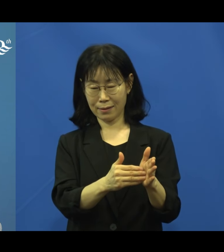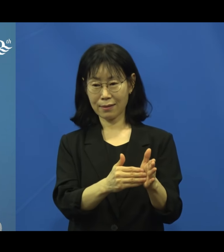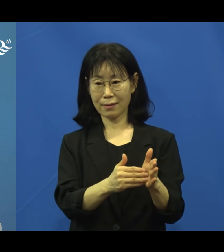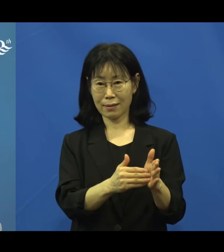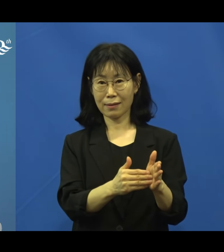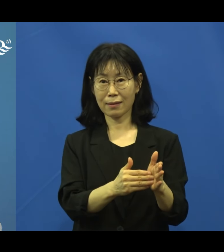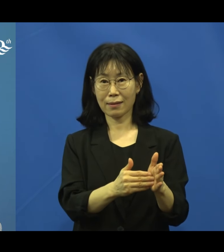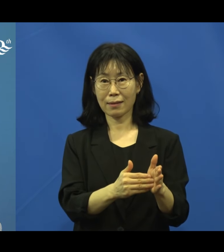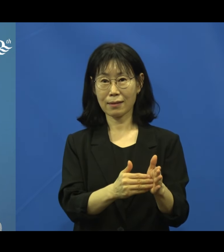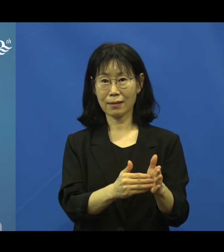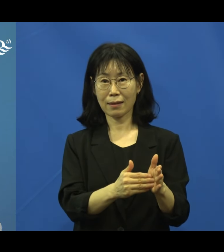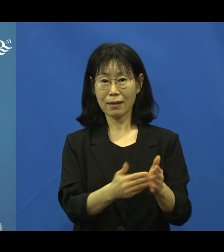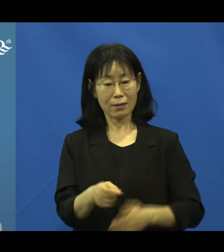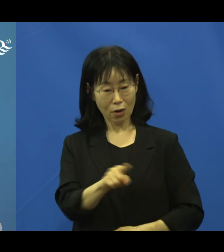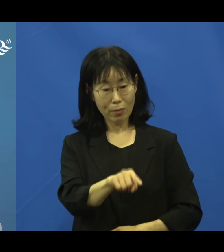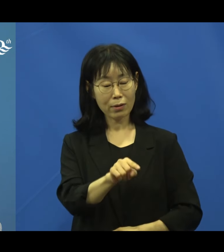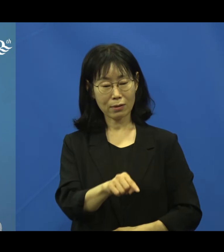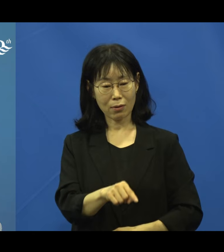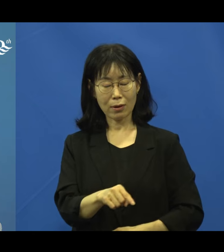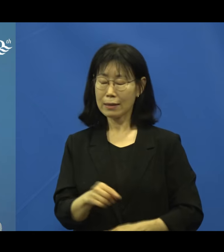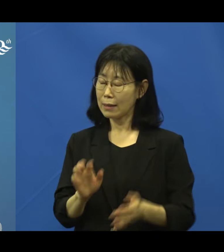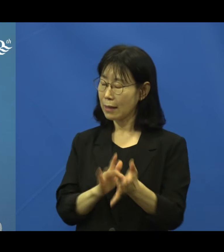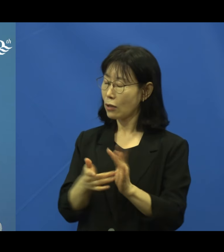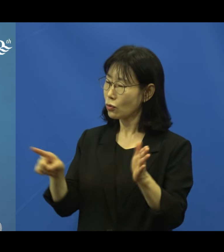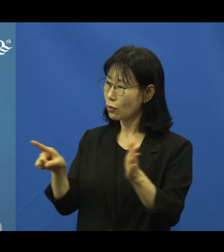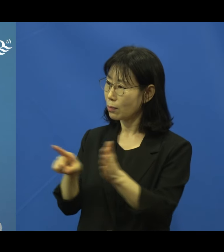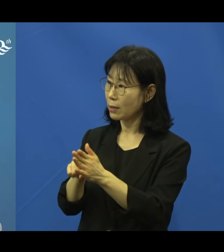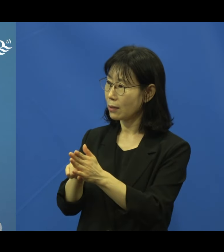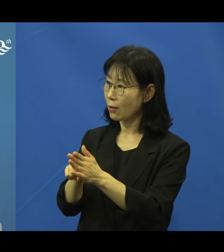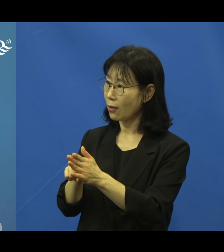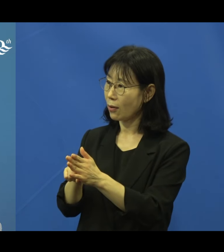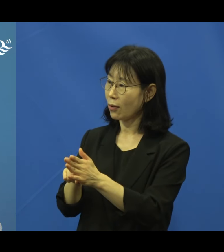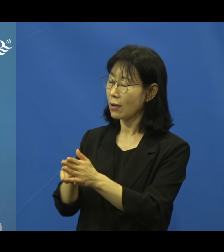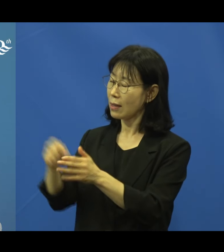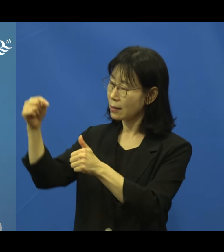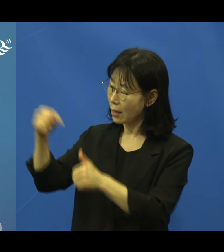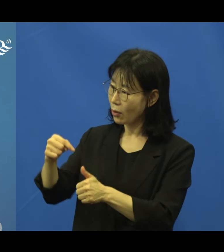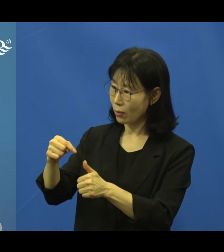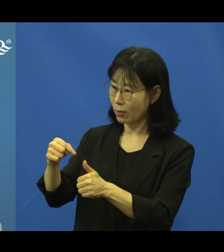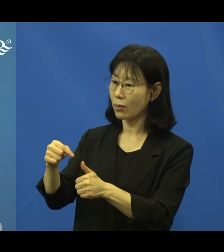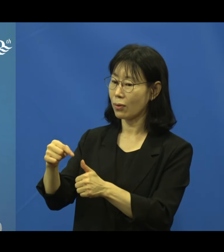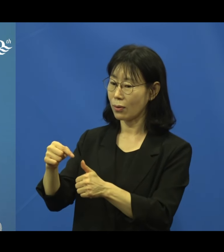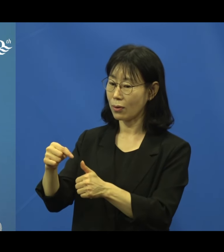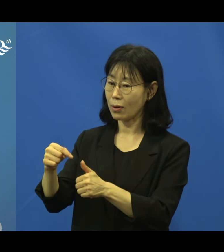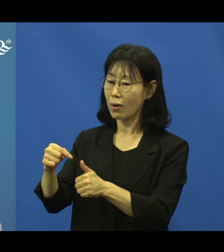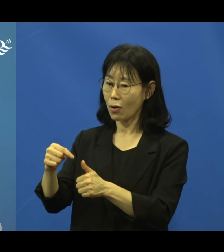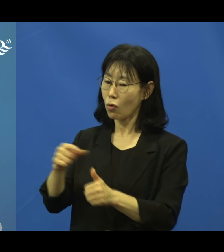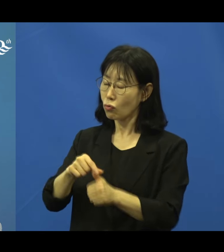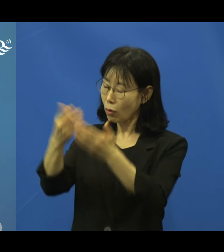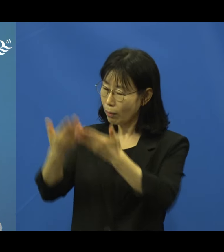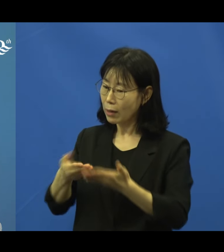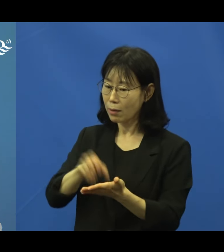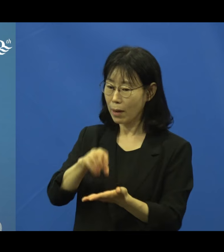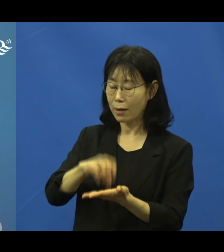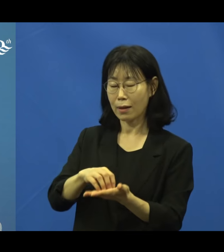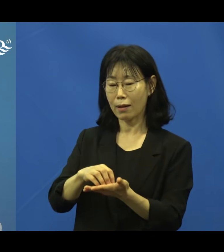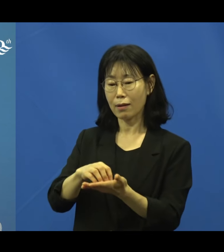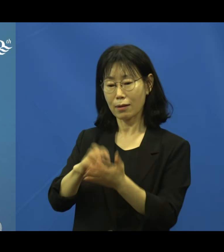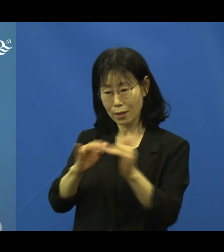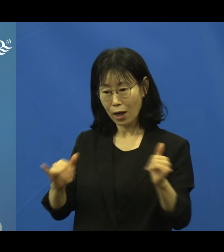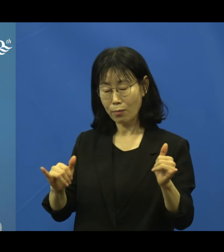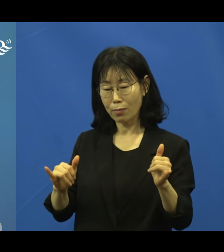그러면요, 그 사람이 살 사람이면요 딱 달라붙어요. 그럼 내가 어떻게 할꼬? 이러려면 그럼 설명 좀,